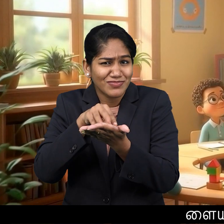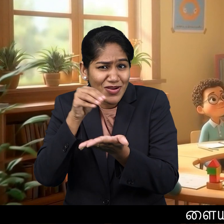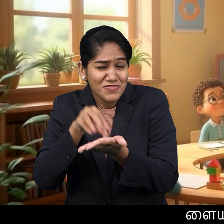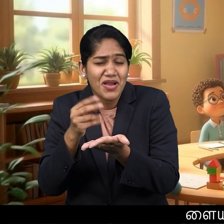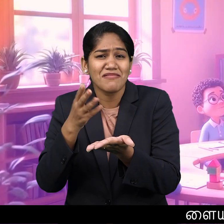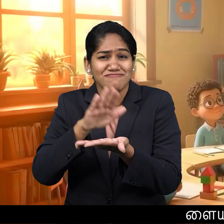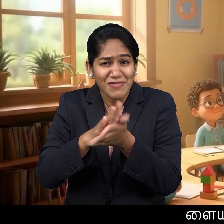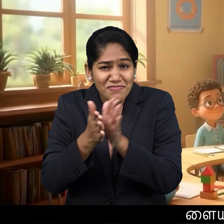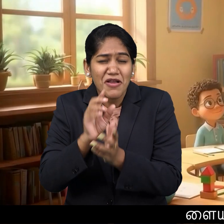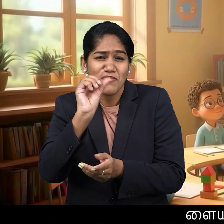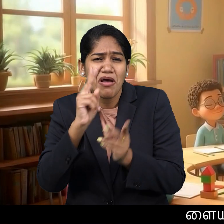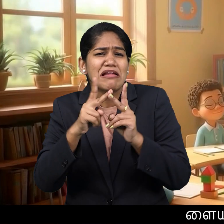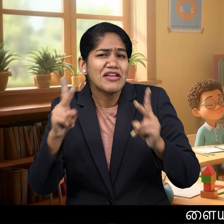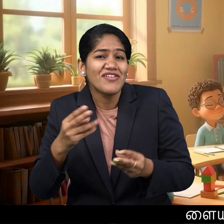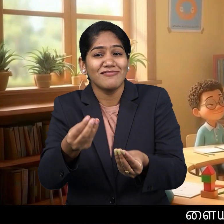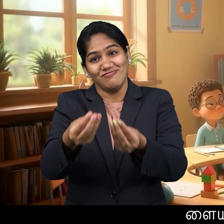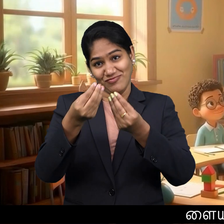பருப்புகளையும்